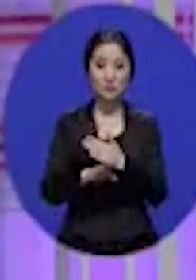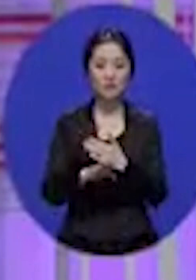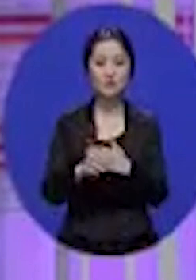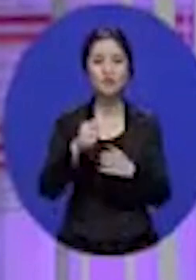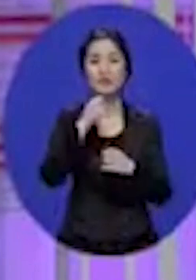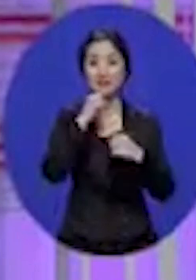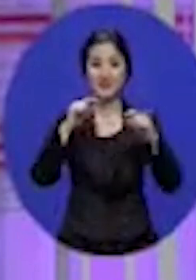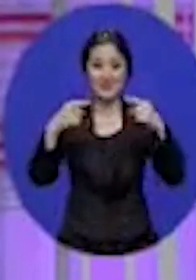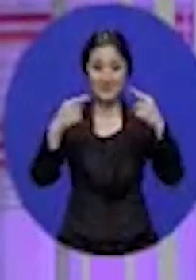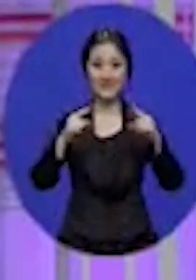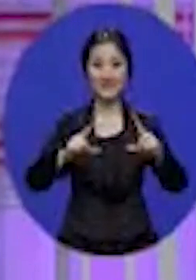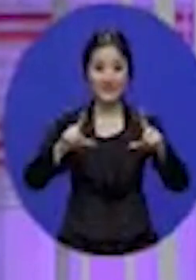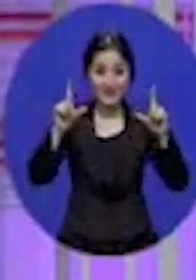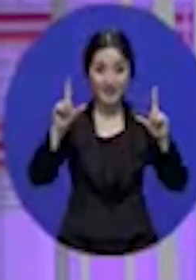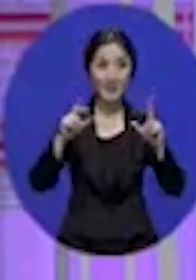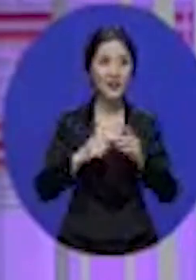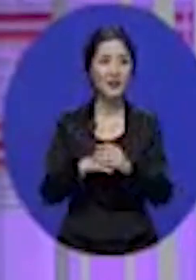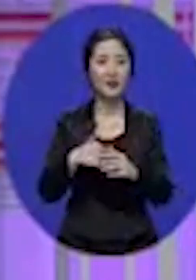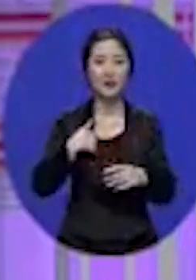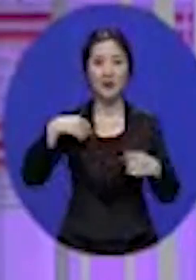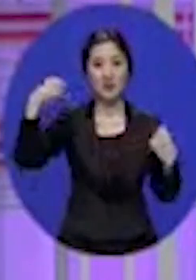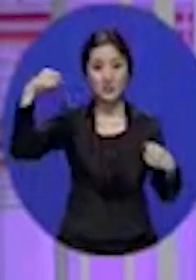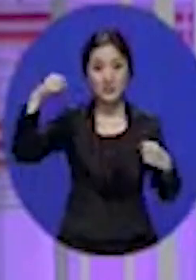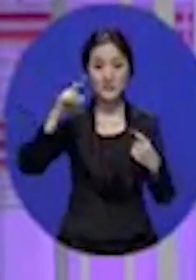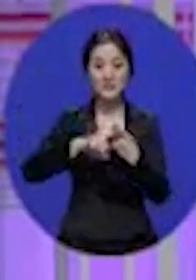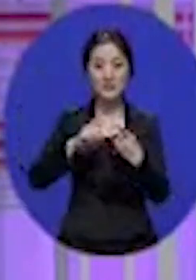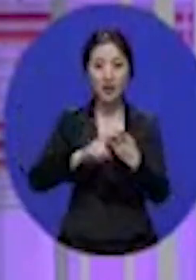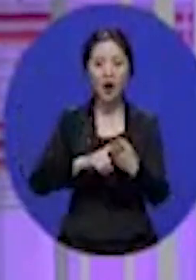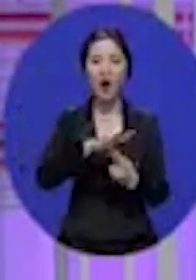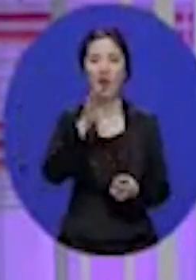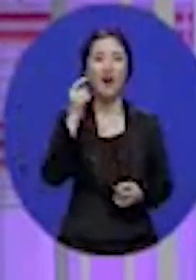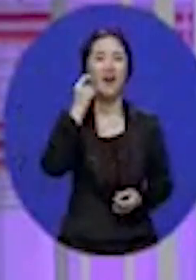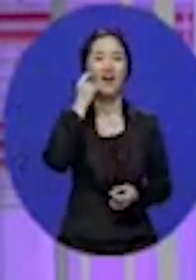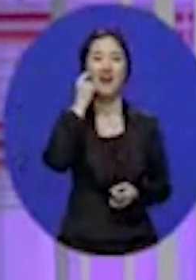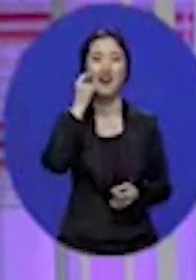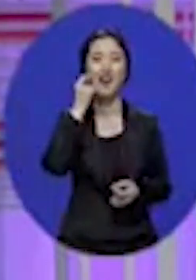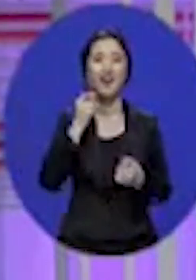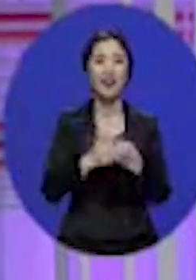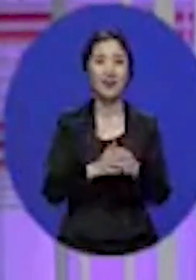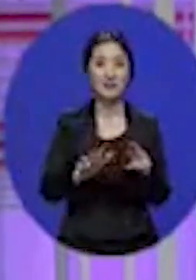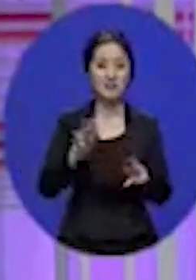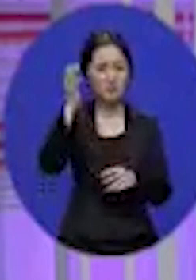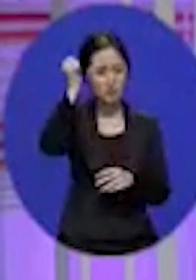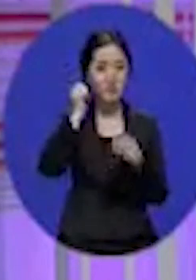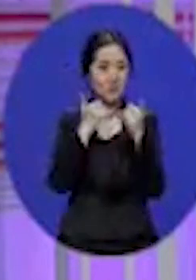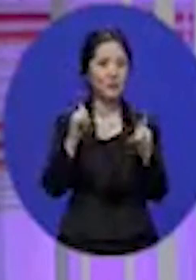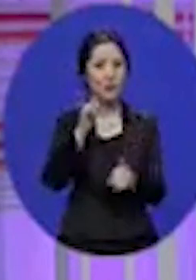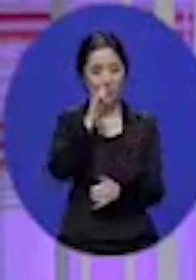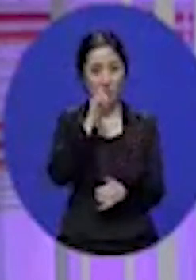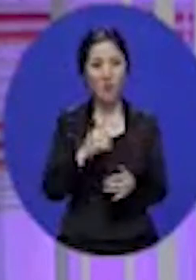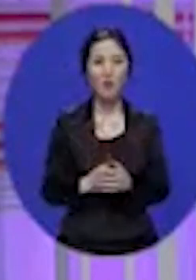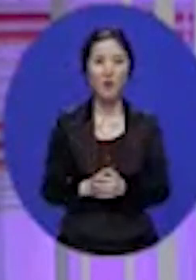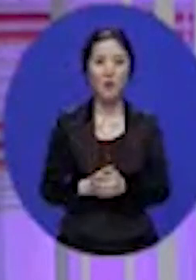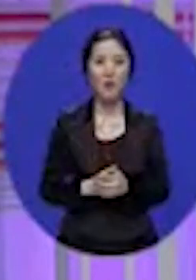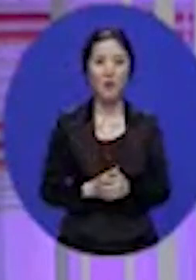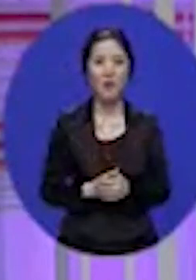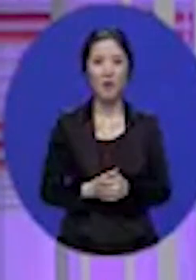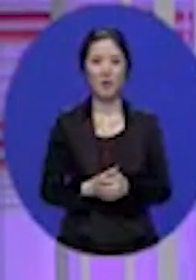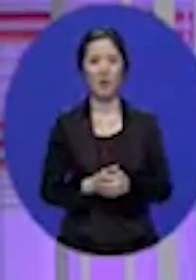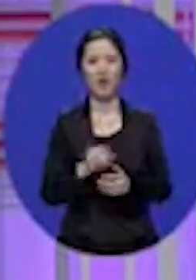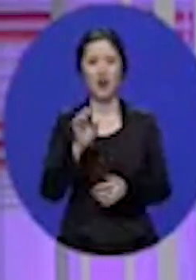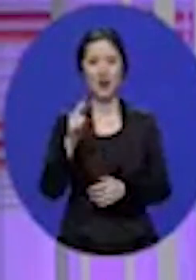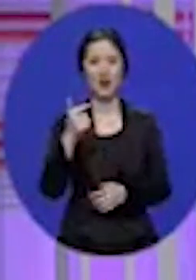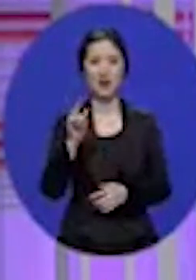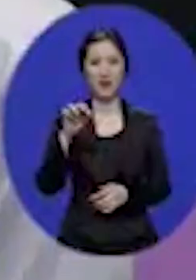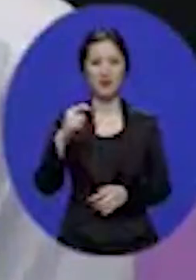프로가 이 이제 신신의 춤춘 게 어마어마한 시청률이 나왔어요. 그 당시에. 예. 지금도 기억하는 분들이 많더라고요. 너무 어떻게 저런 아나운서가 세상에 다 있나